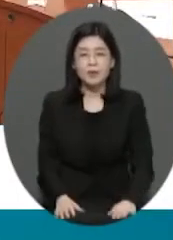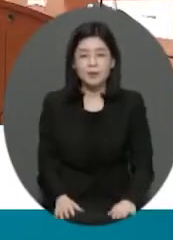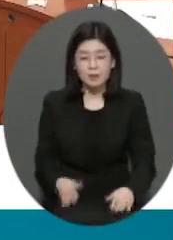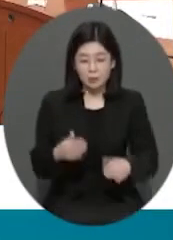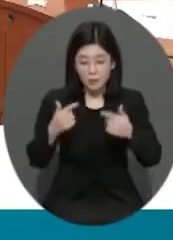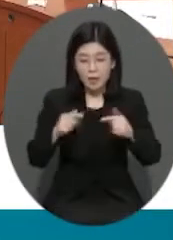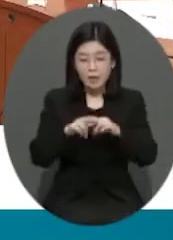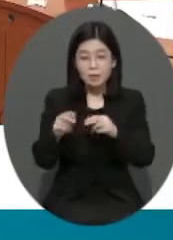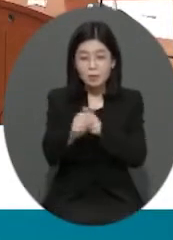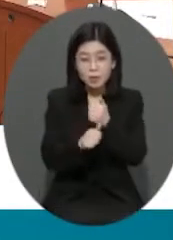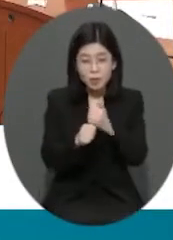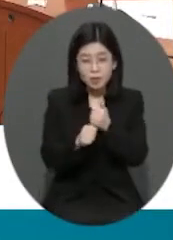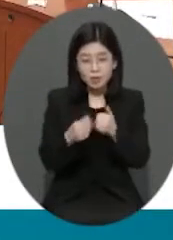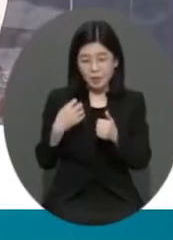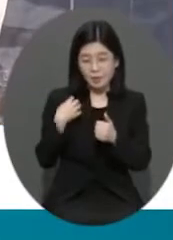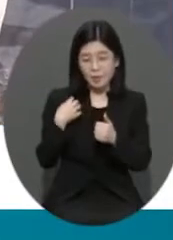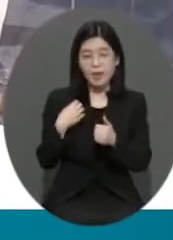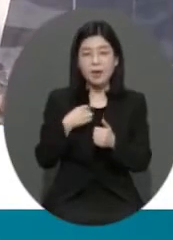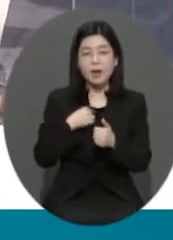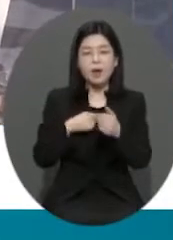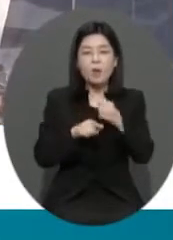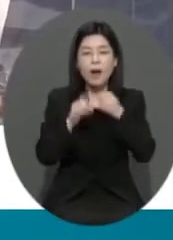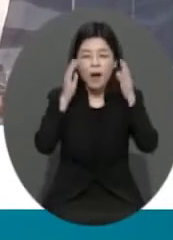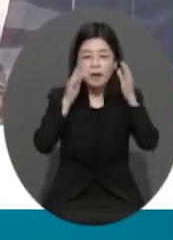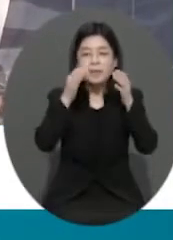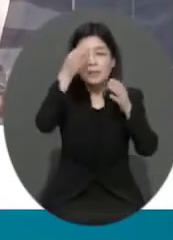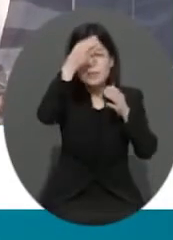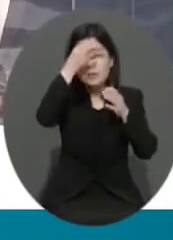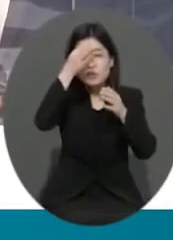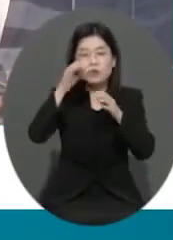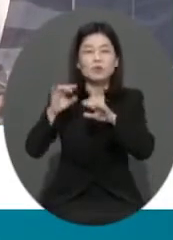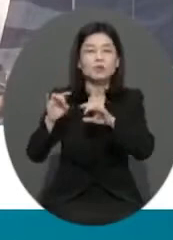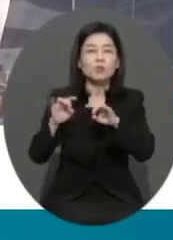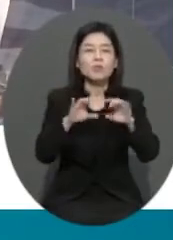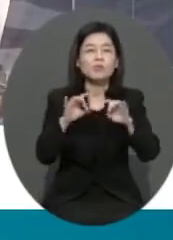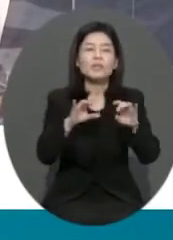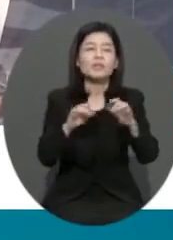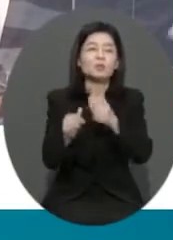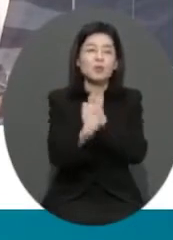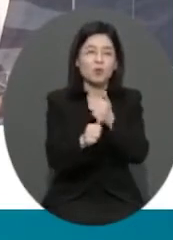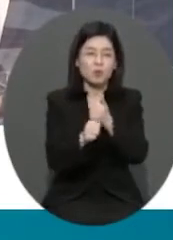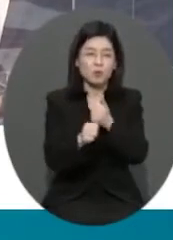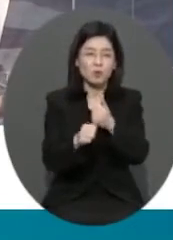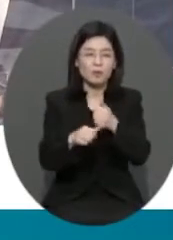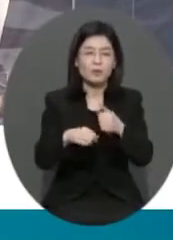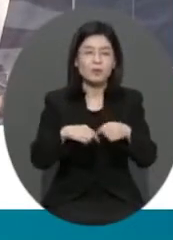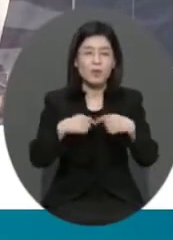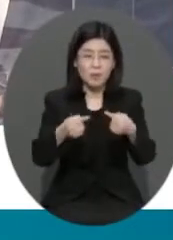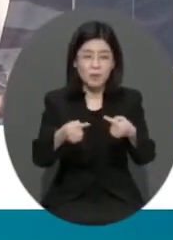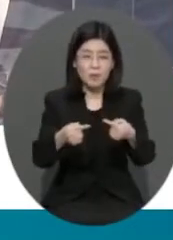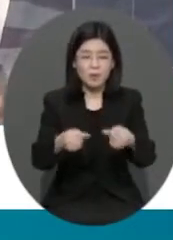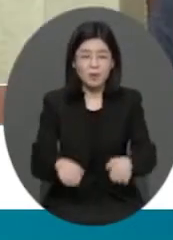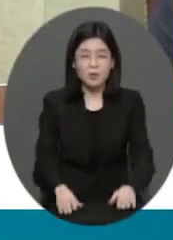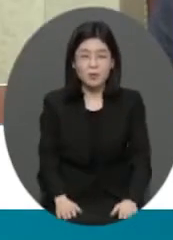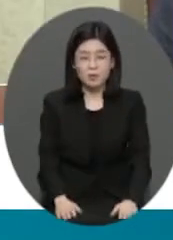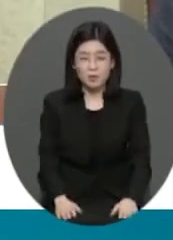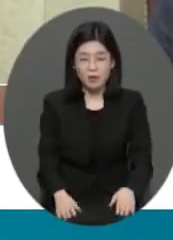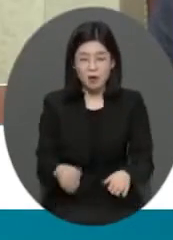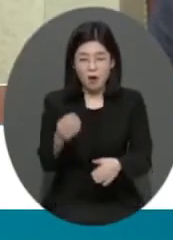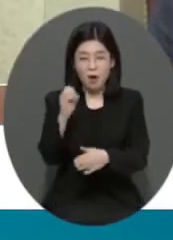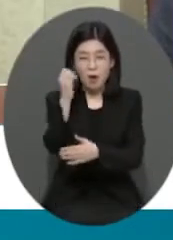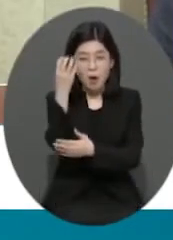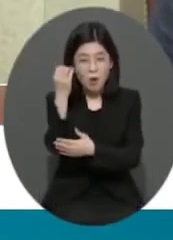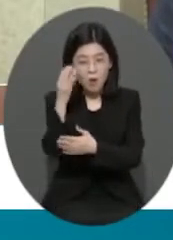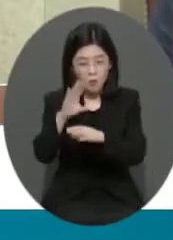통신 위원회 있기 때문에 지금 제가 맡은 역할 중에 하나는 이제 언론계 업 이라는 저희 당의